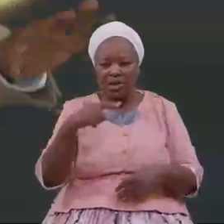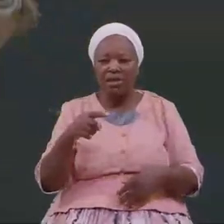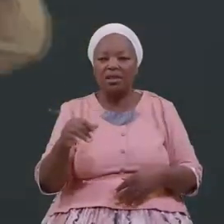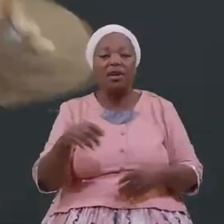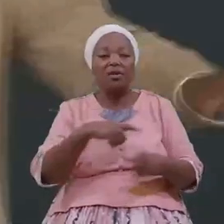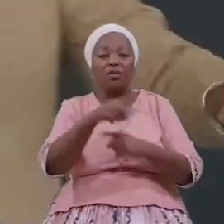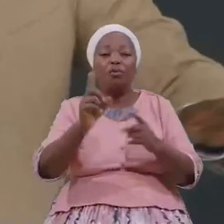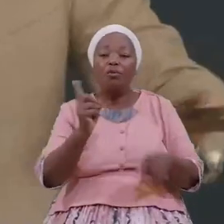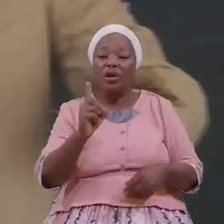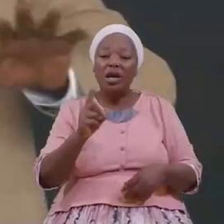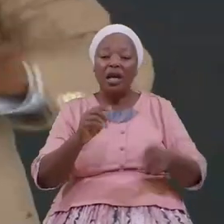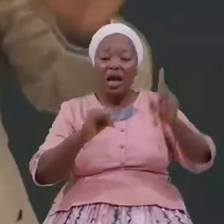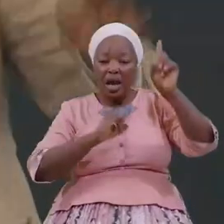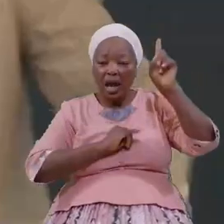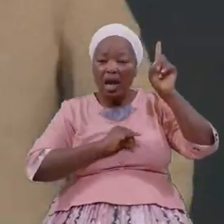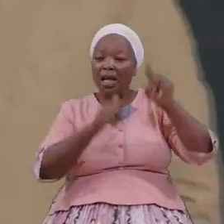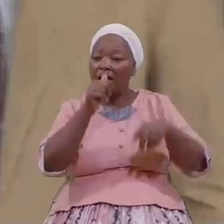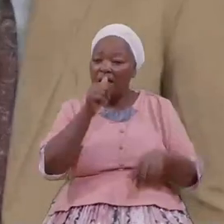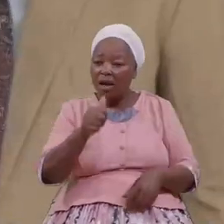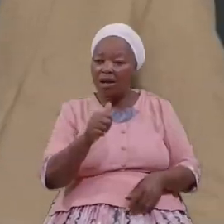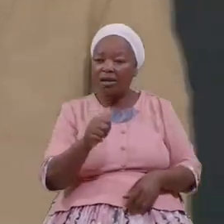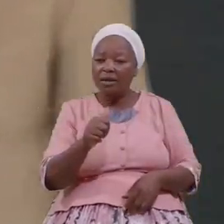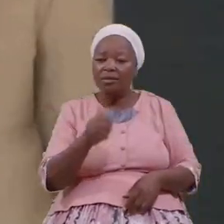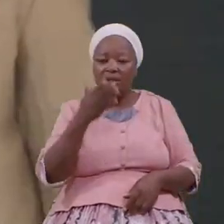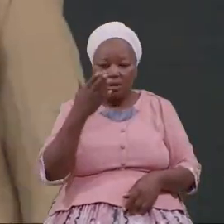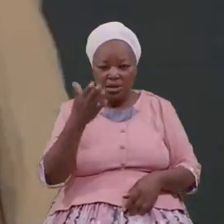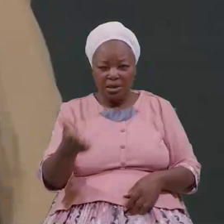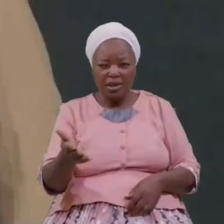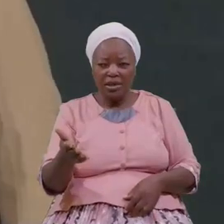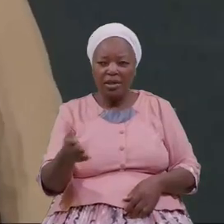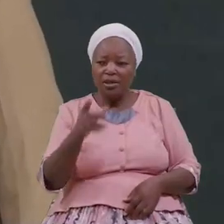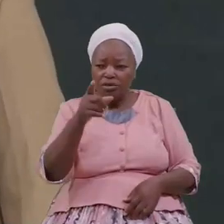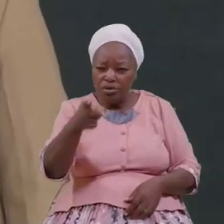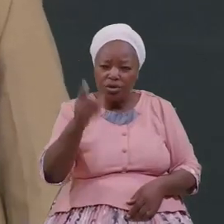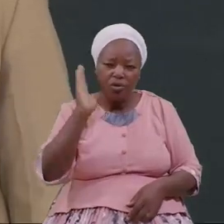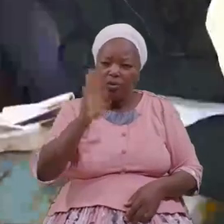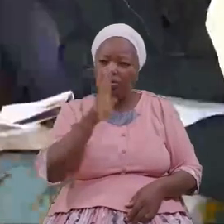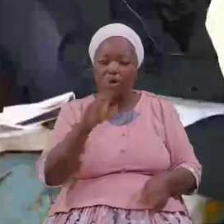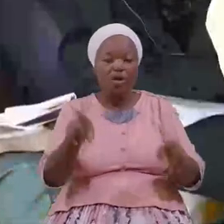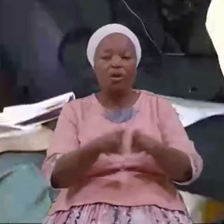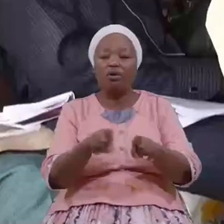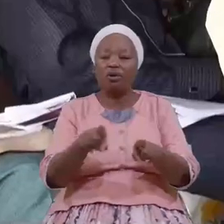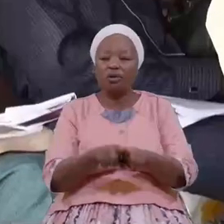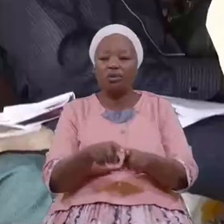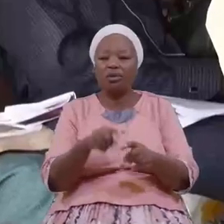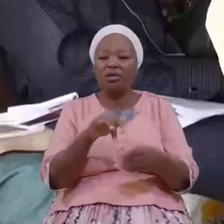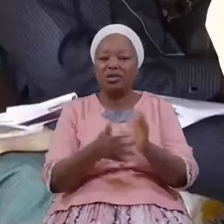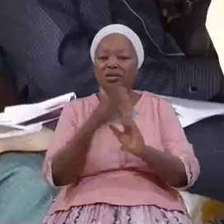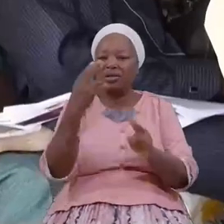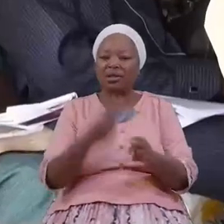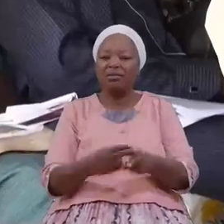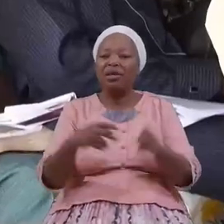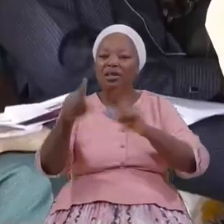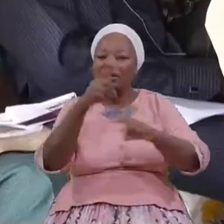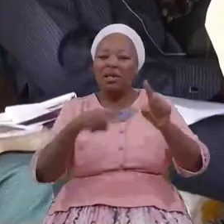dit que là où je suis, que vous serez là, vous serez aussi. Je serai